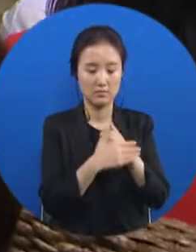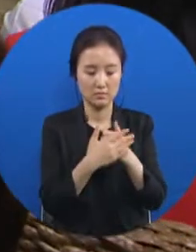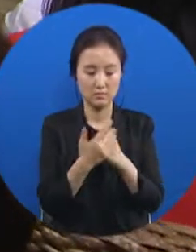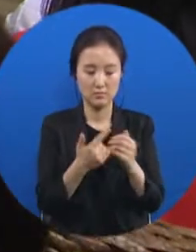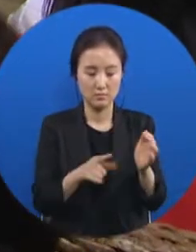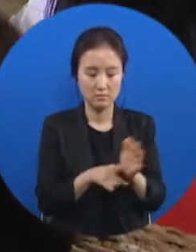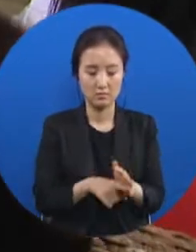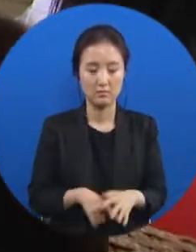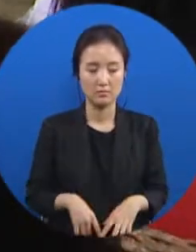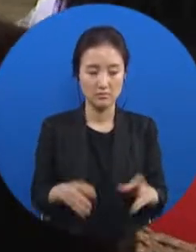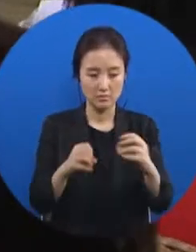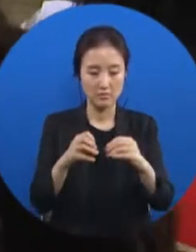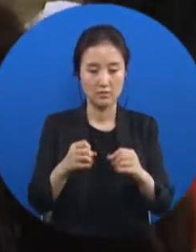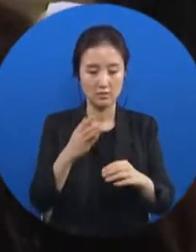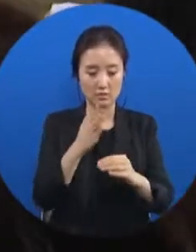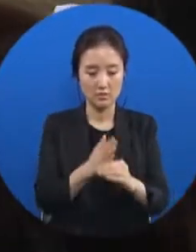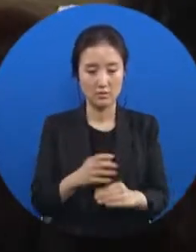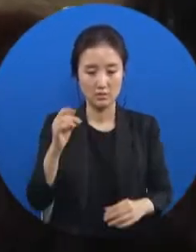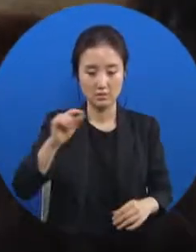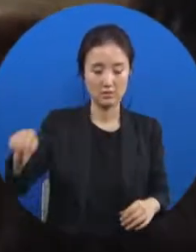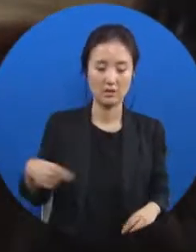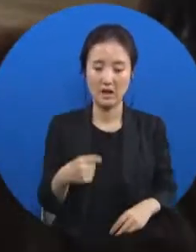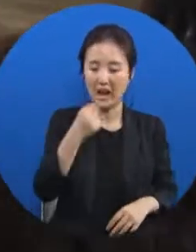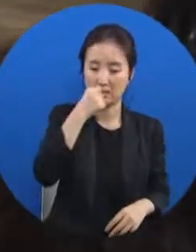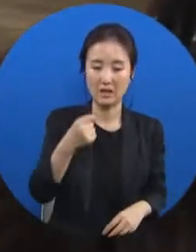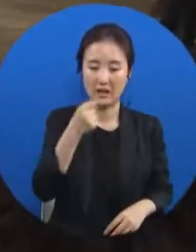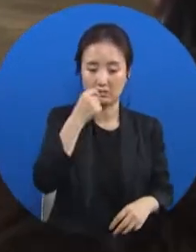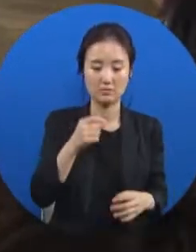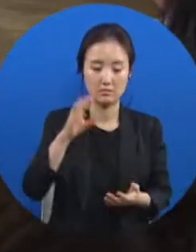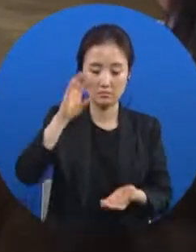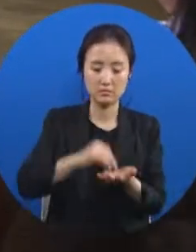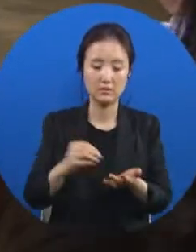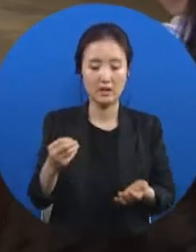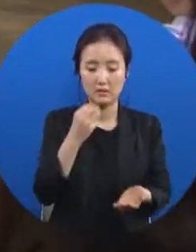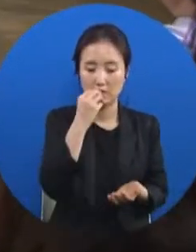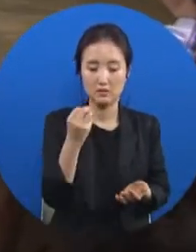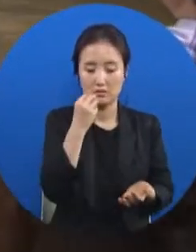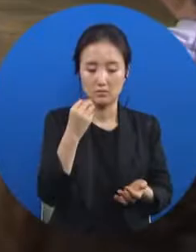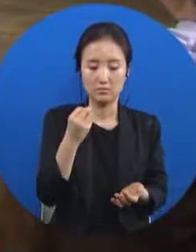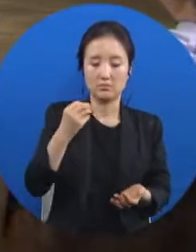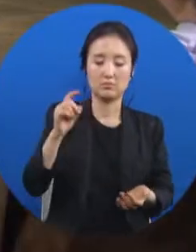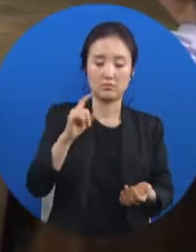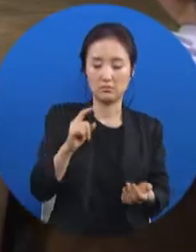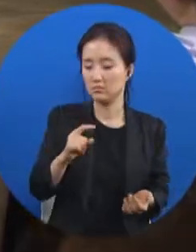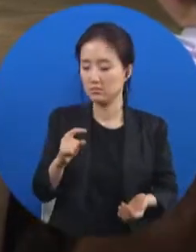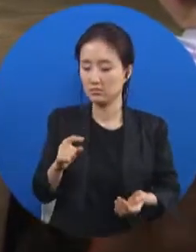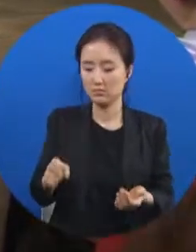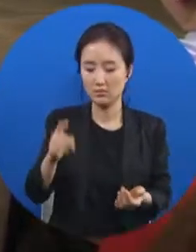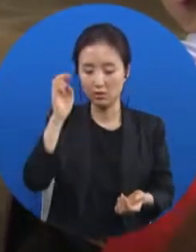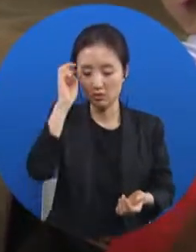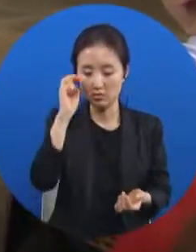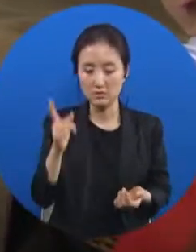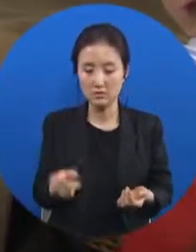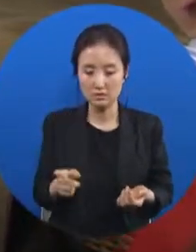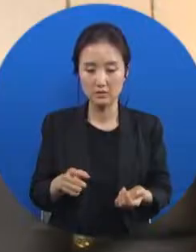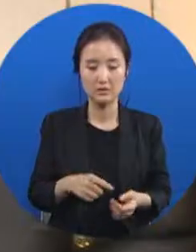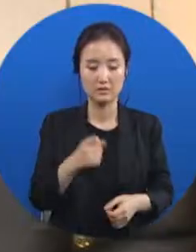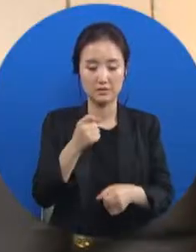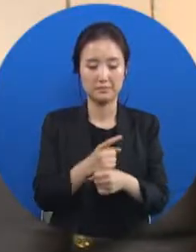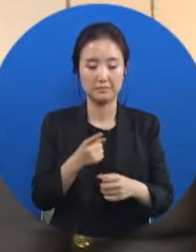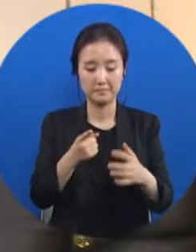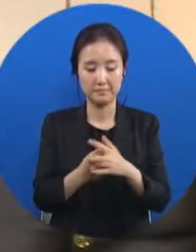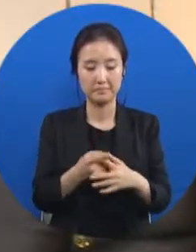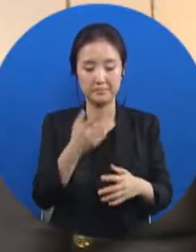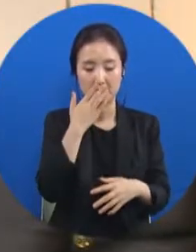뭐 이렇게 대화 좀 하고 있으면 핸드폰 쓱 가져가고 그거 아시죠? 예. 기가 막혀요. 기가 막혀. 예. 아 과연 이런